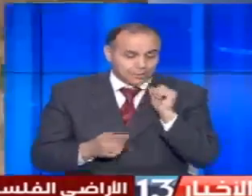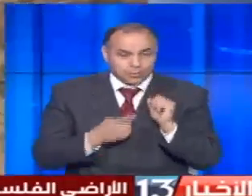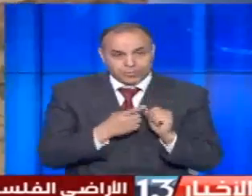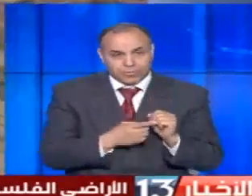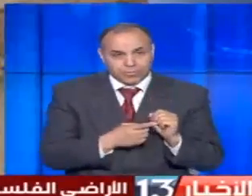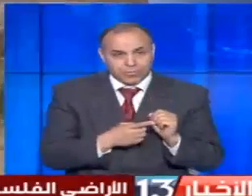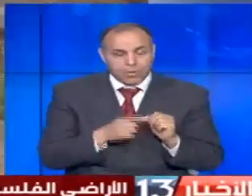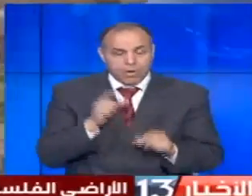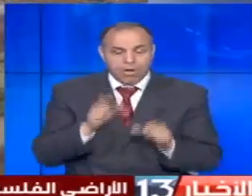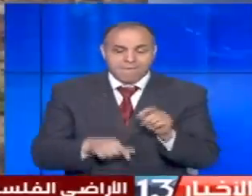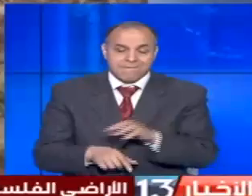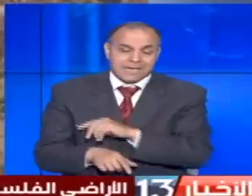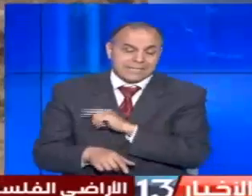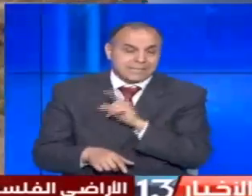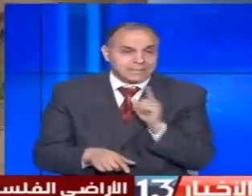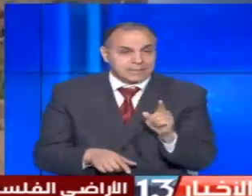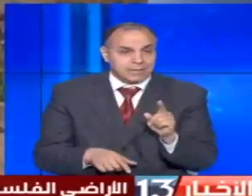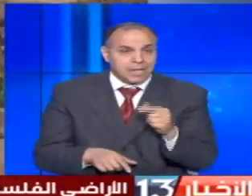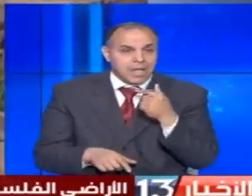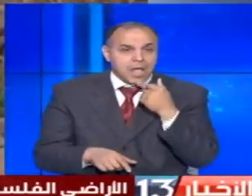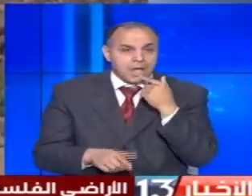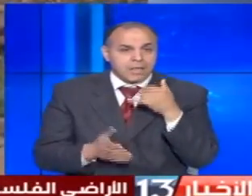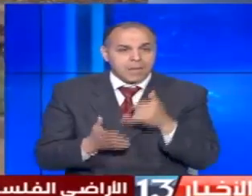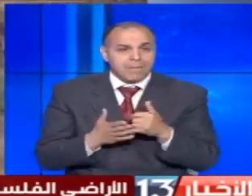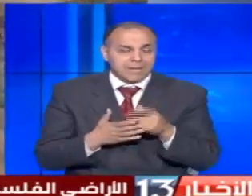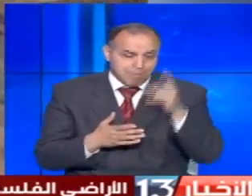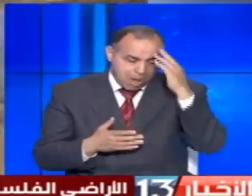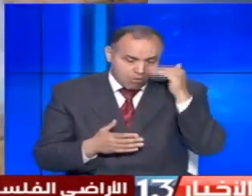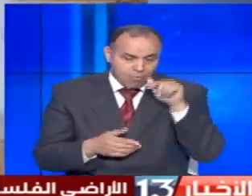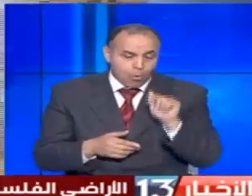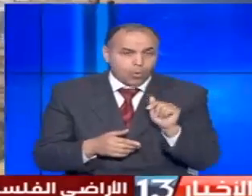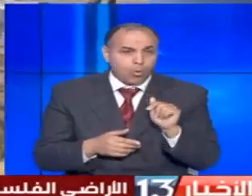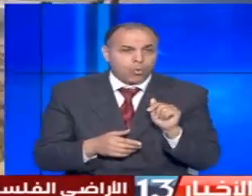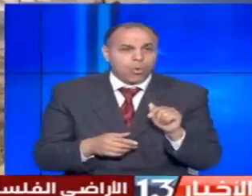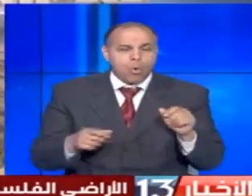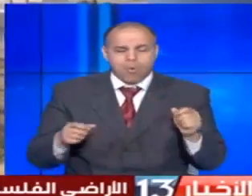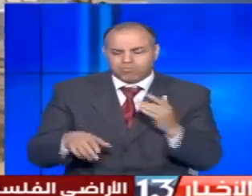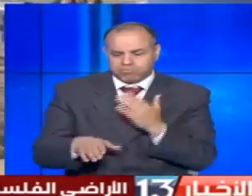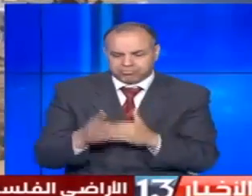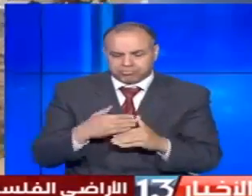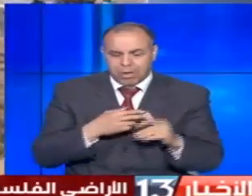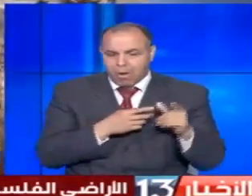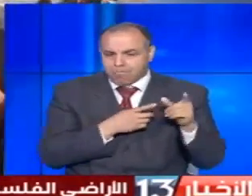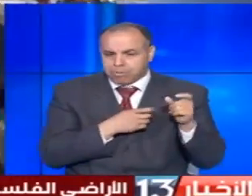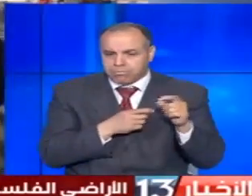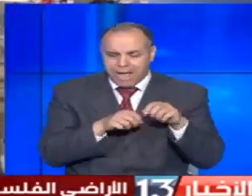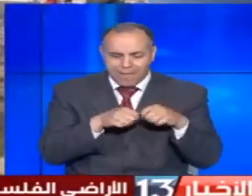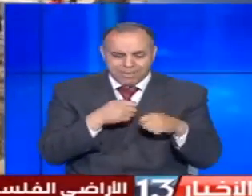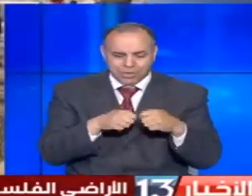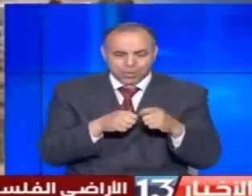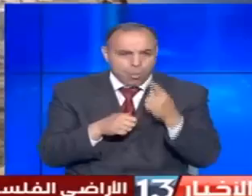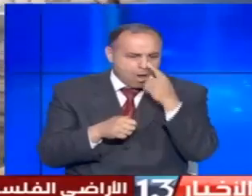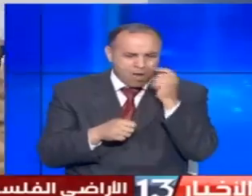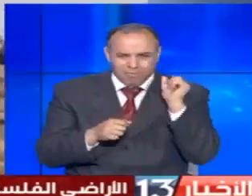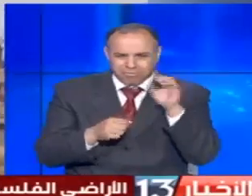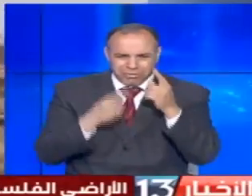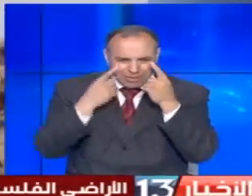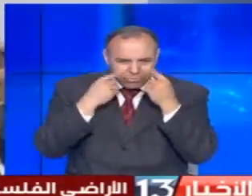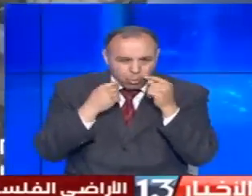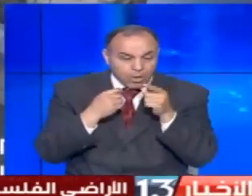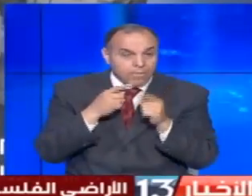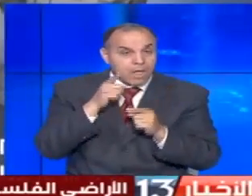الاسرائيلي والفلسطينيين كانت مدينه نابلس اليوم مسرحا لاصابات بالرصاص المطاطي والغاز المسيل للدموع